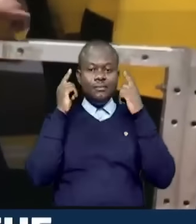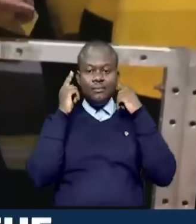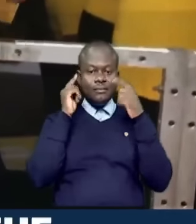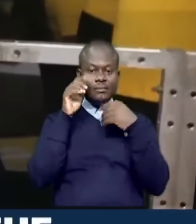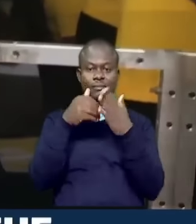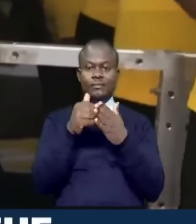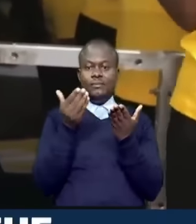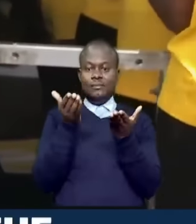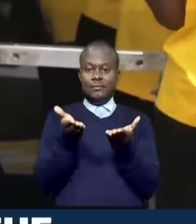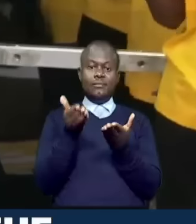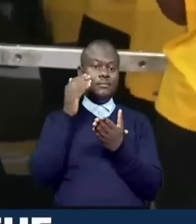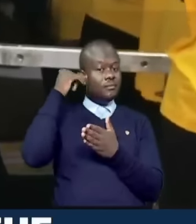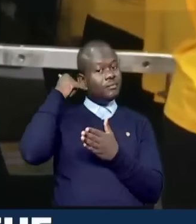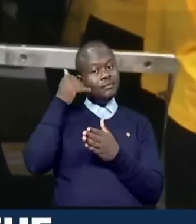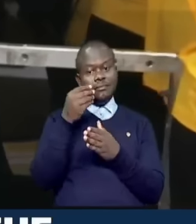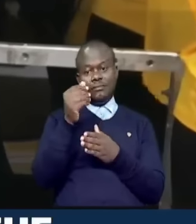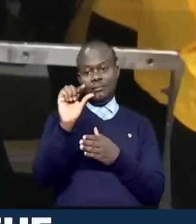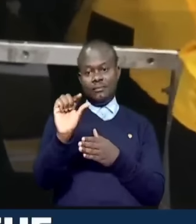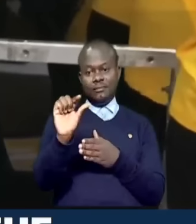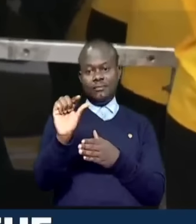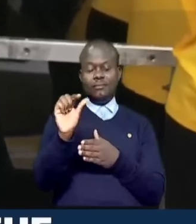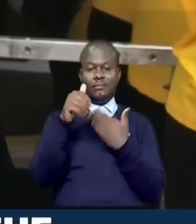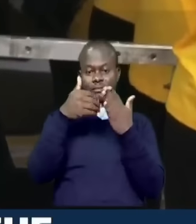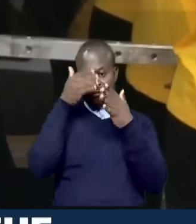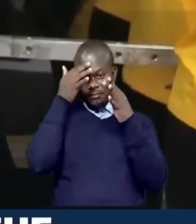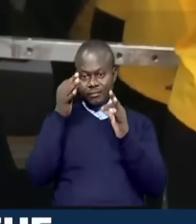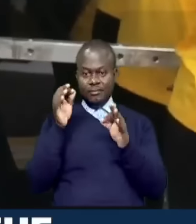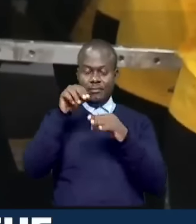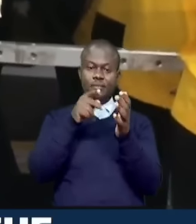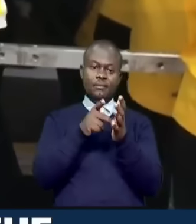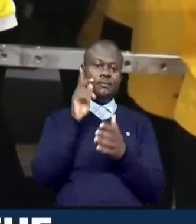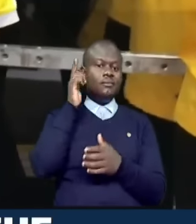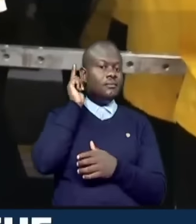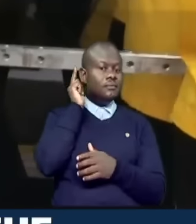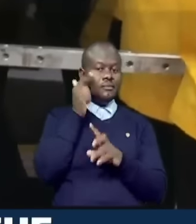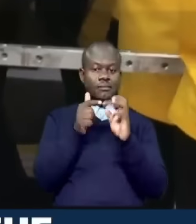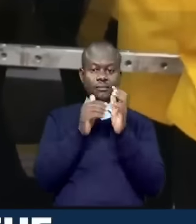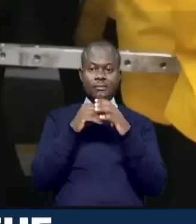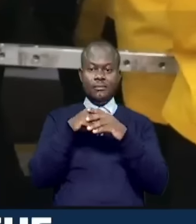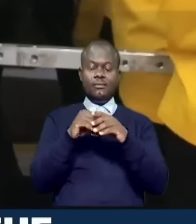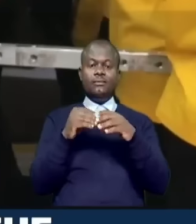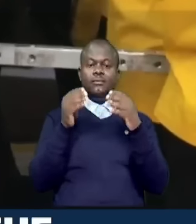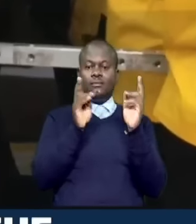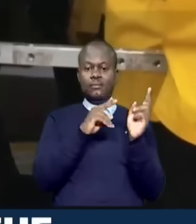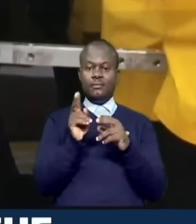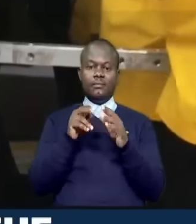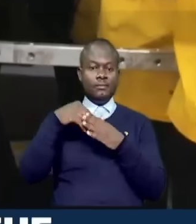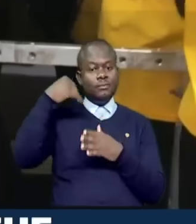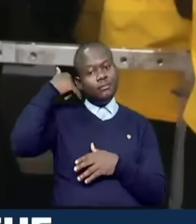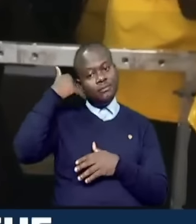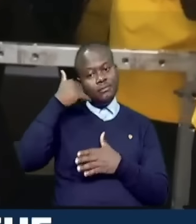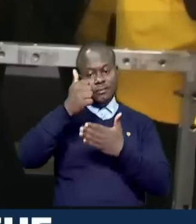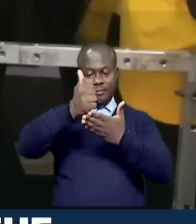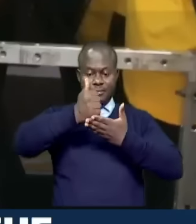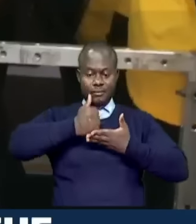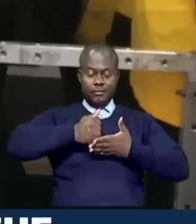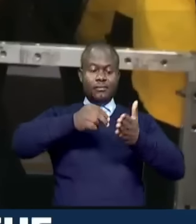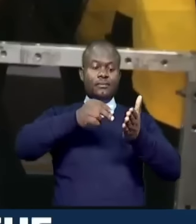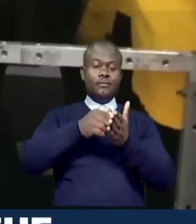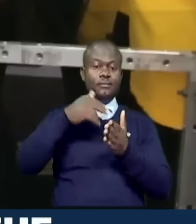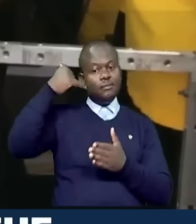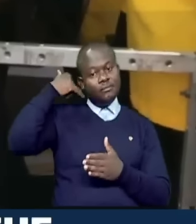ko hano hari telefoni za make mutamo kuza kugura telefoni ariko mu busanzwe telefoni mfasha mu guhamagara